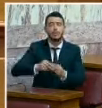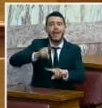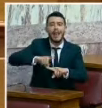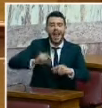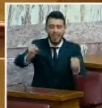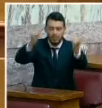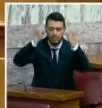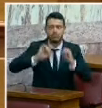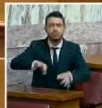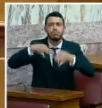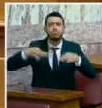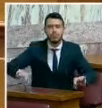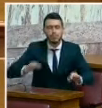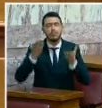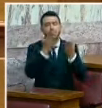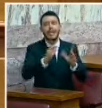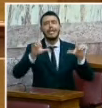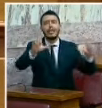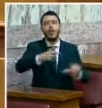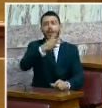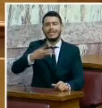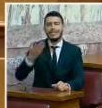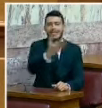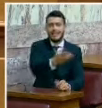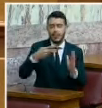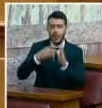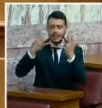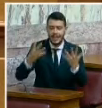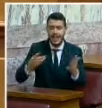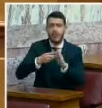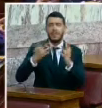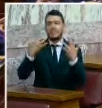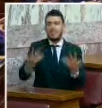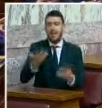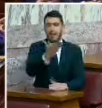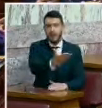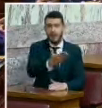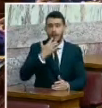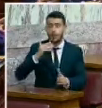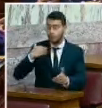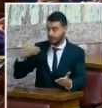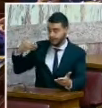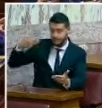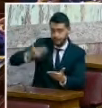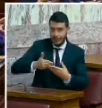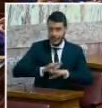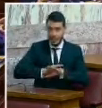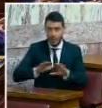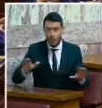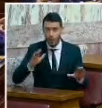χρεοκοπία το 2009 και το 2010. Και τελειώνω με κάτι το οποίο